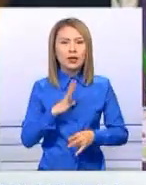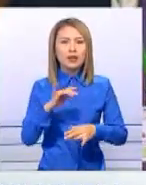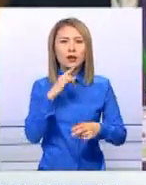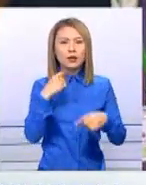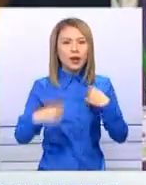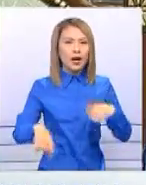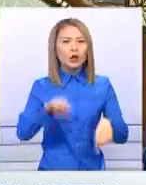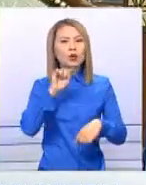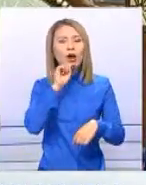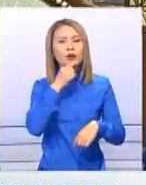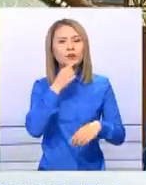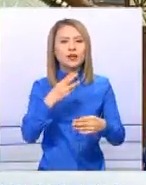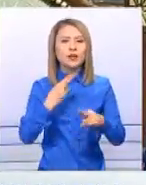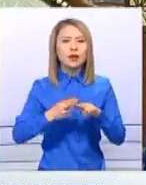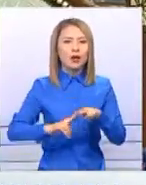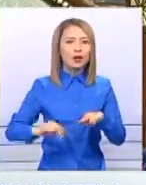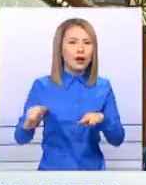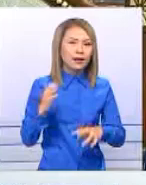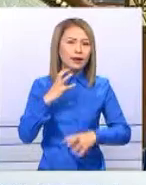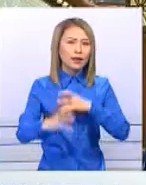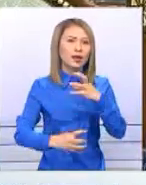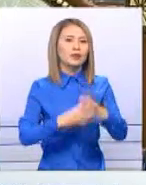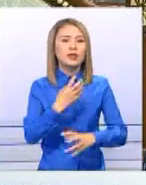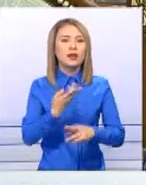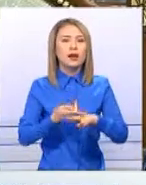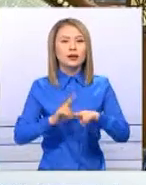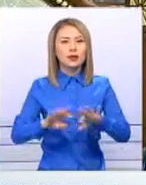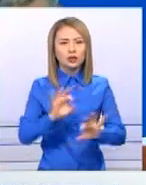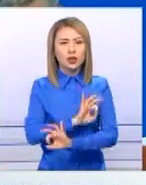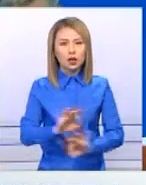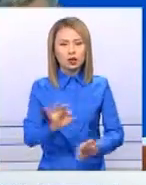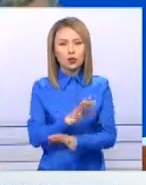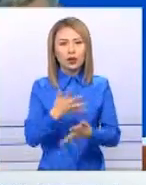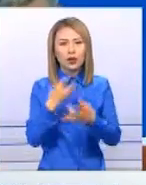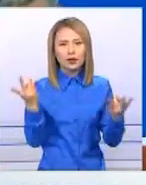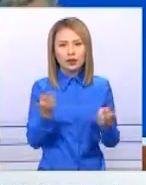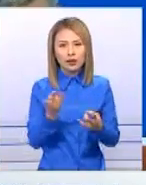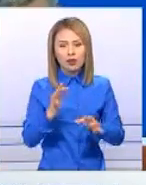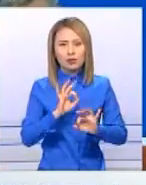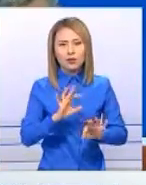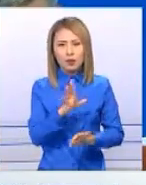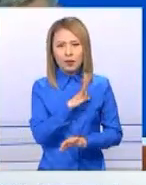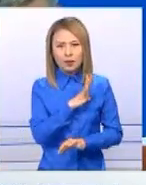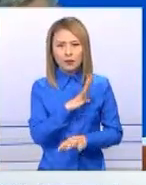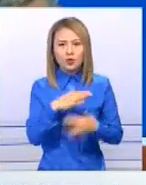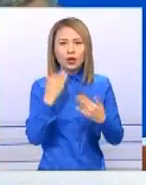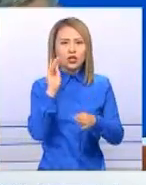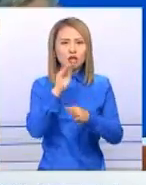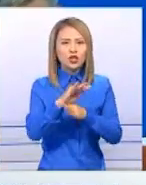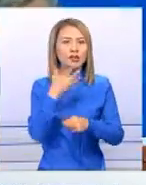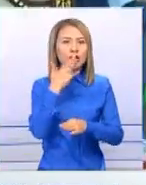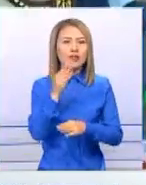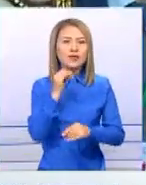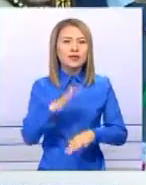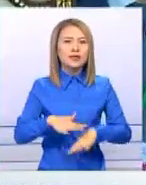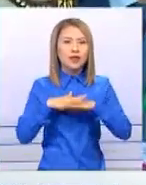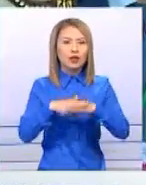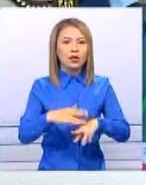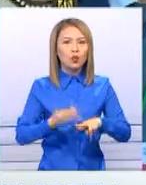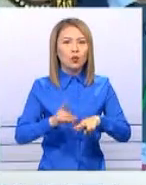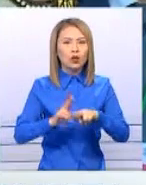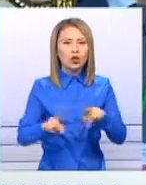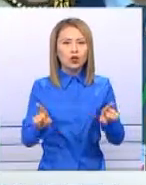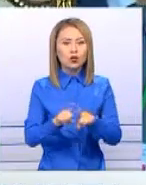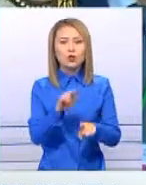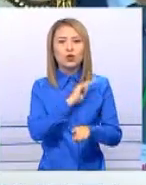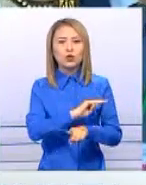айтып, сауда-экономикалық әріптестік орнататын халықаралық әріптестер қатарын кеңейту керек екендігін жеткізді. Сондай-ақ ол шетелден инвестиция